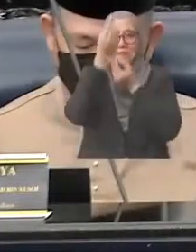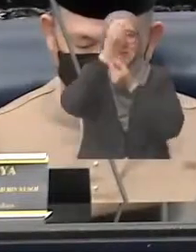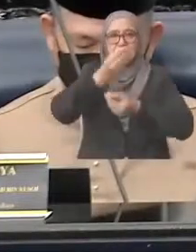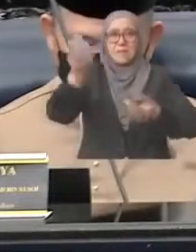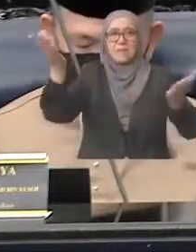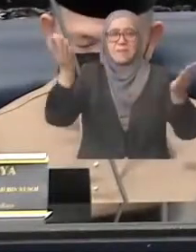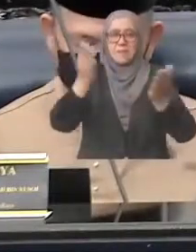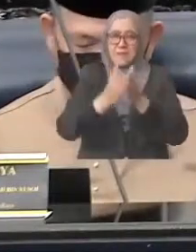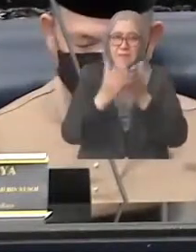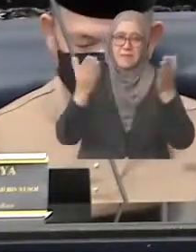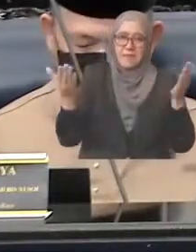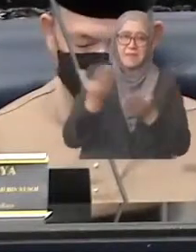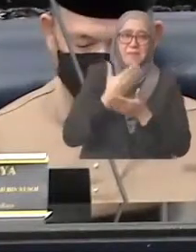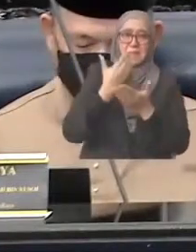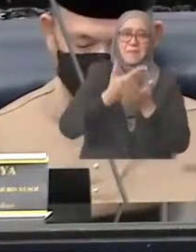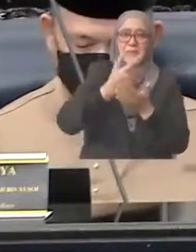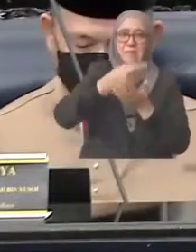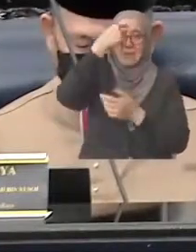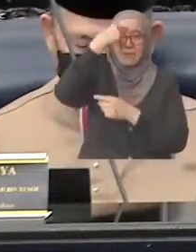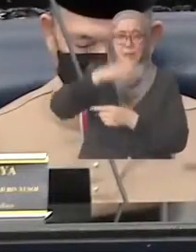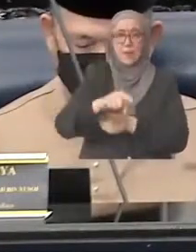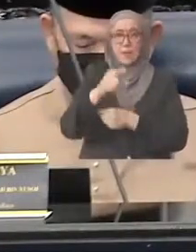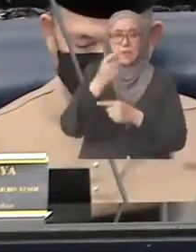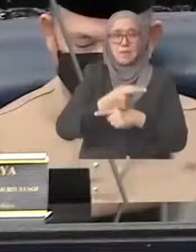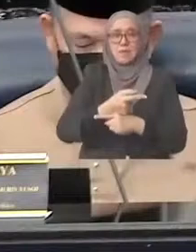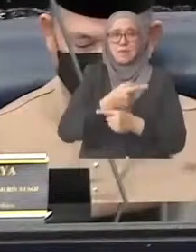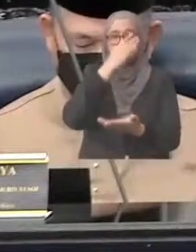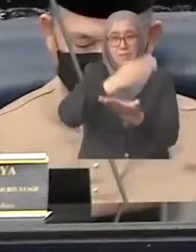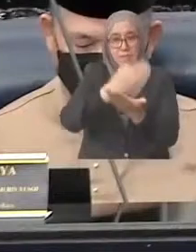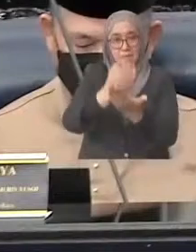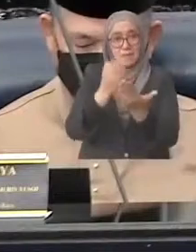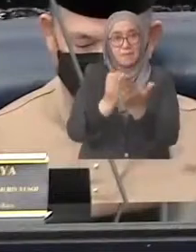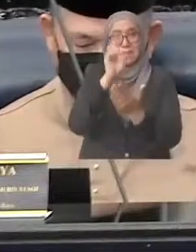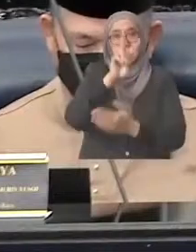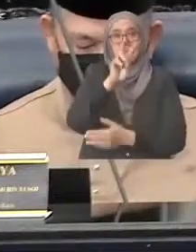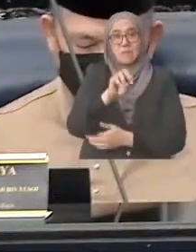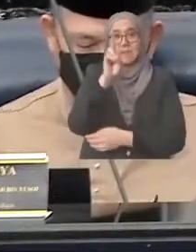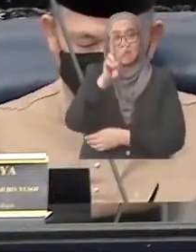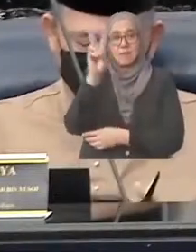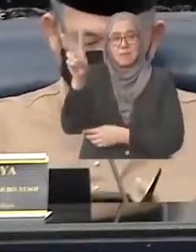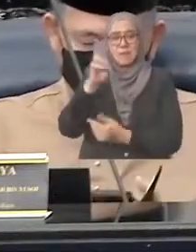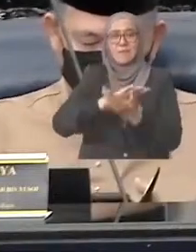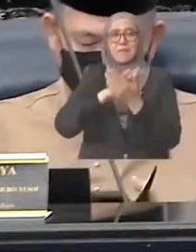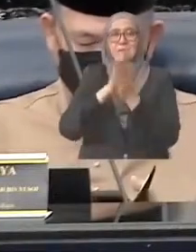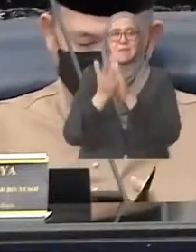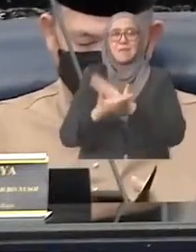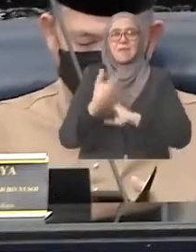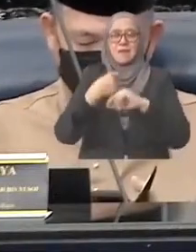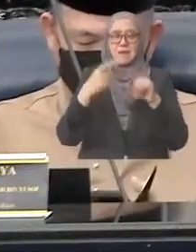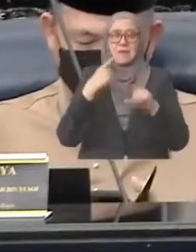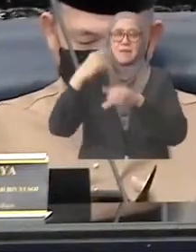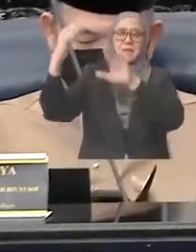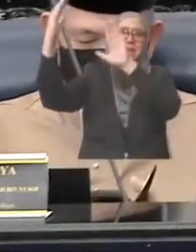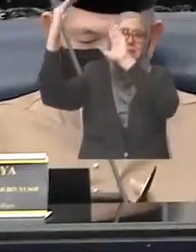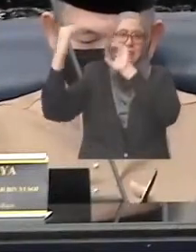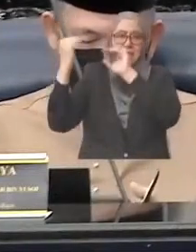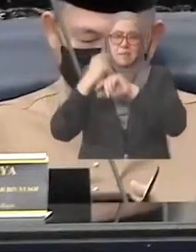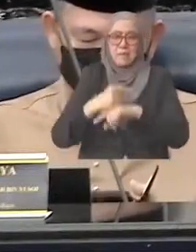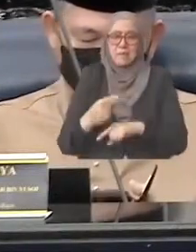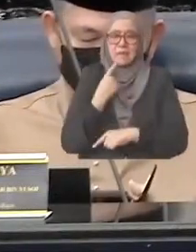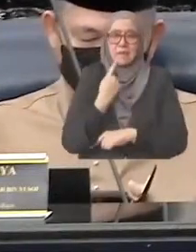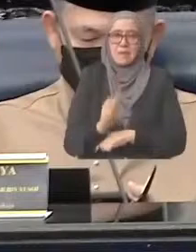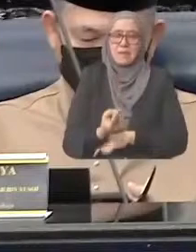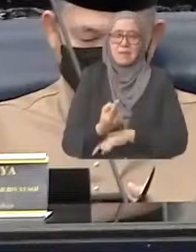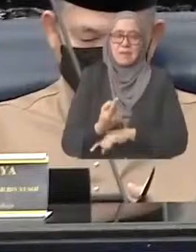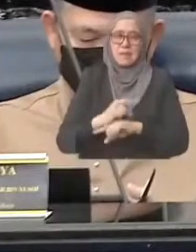2022 menjadi suara harapannya terang menyinari dihujung ke mulut pandemic agar Raya kembali